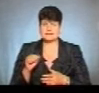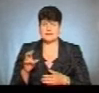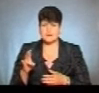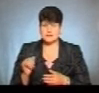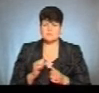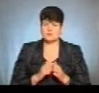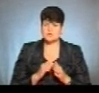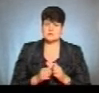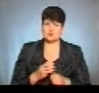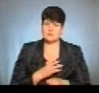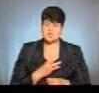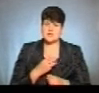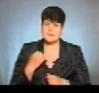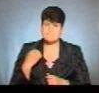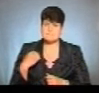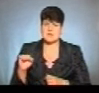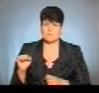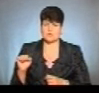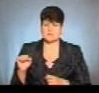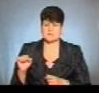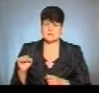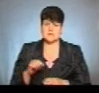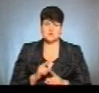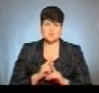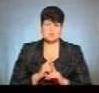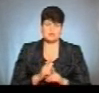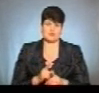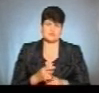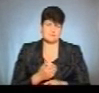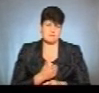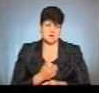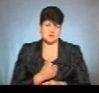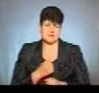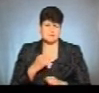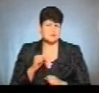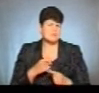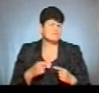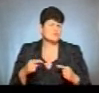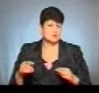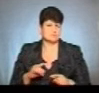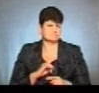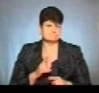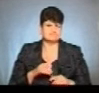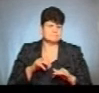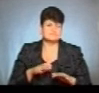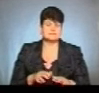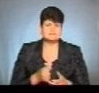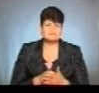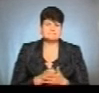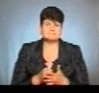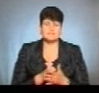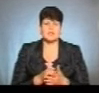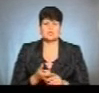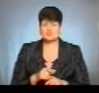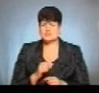часто бажання перемогти супроводжується бажання перемогти будь-якими засобами. Відповідно,